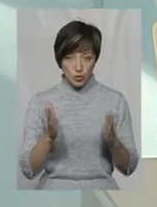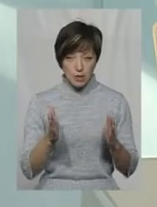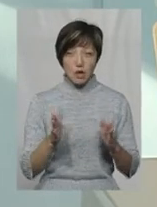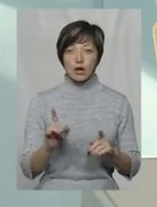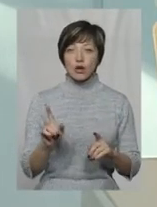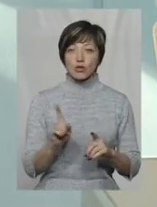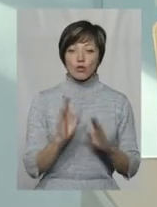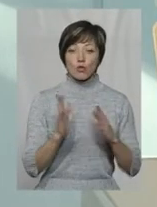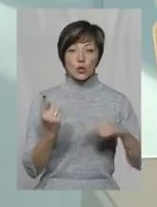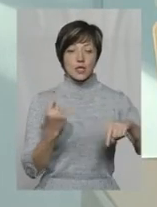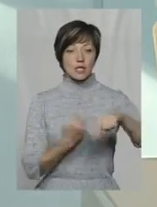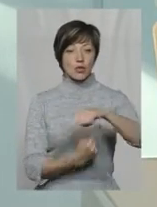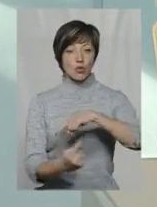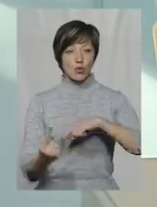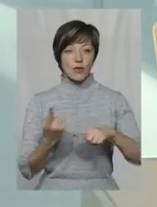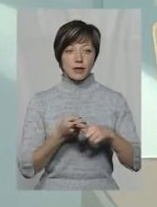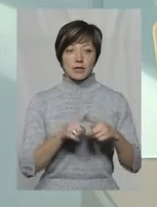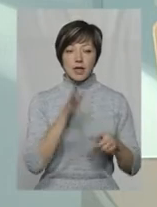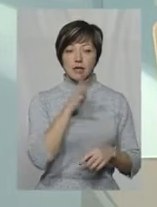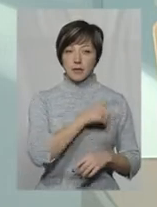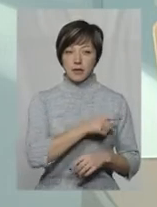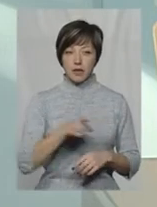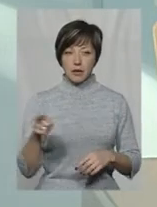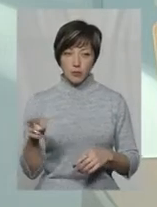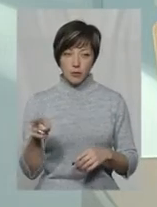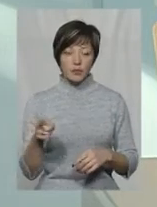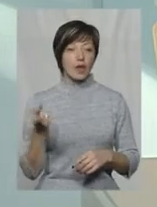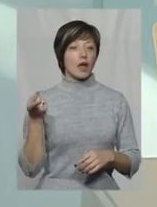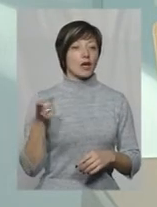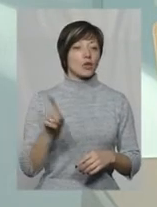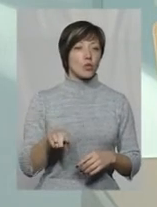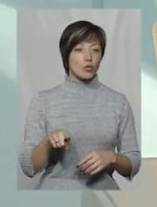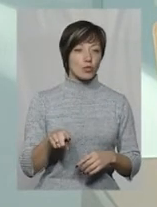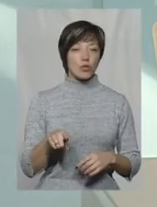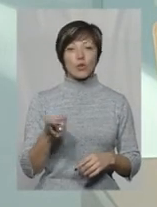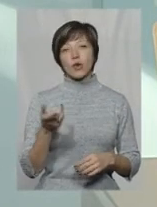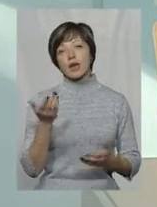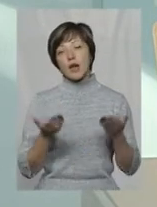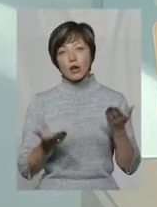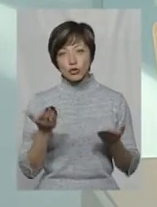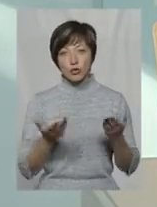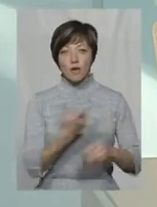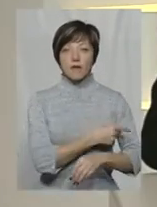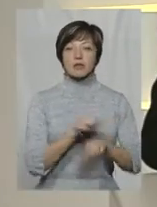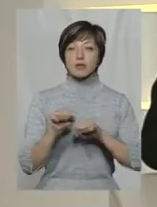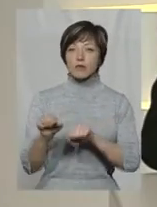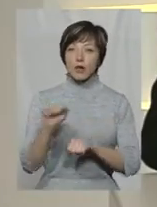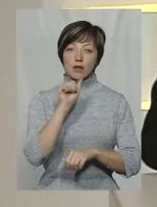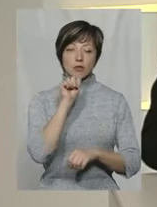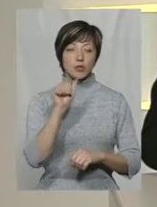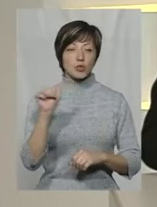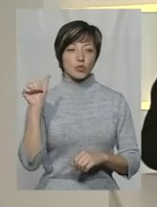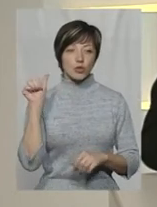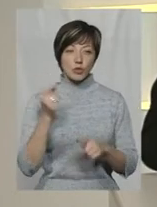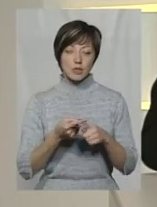що будуть циркулювати в цей епідсезон. Тому навіть якщо вакцинувались в минулому році,